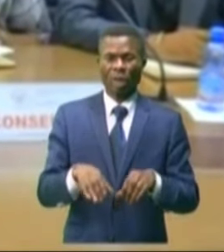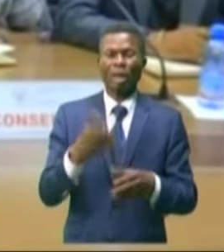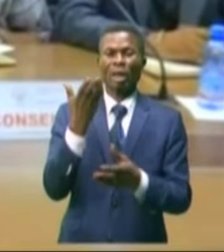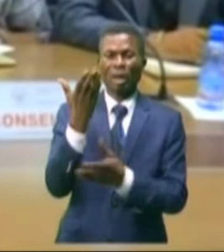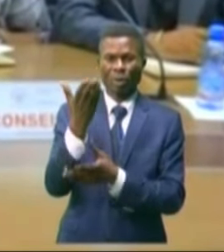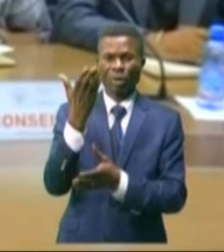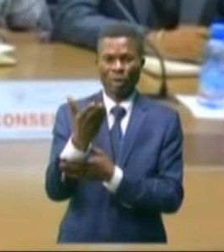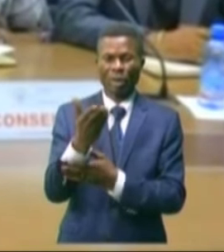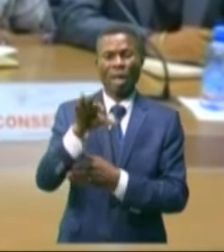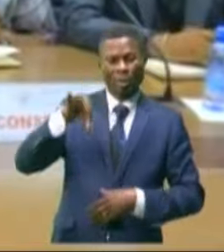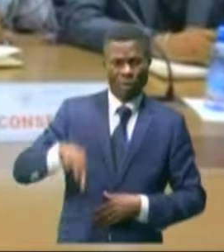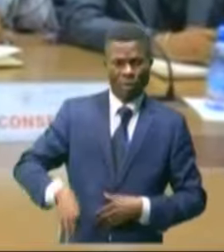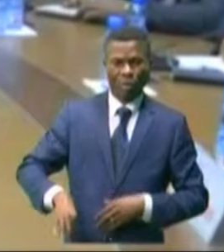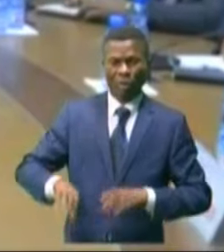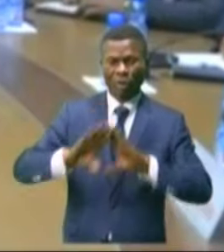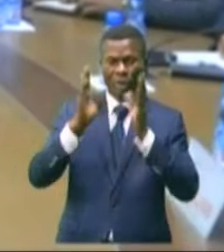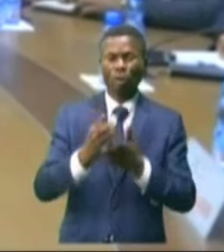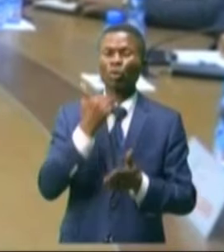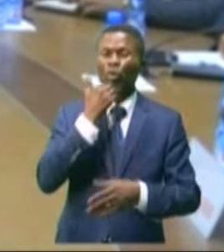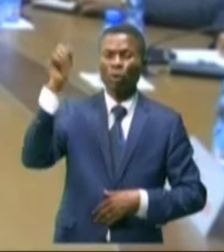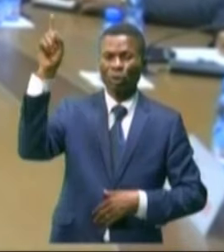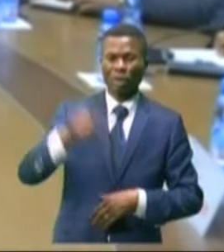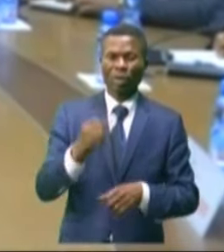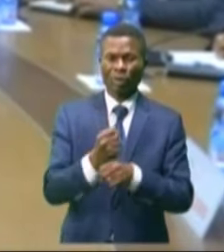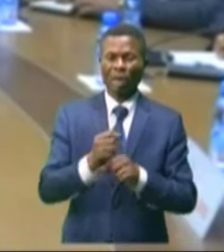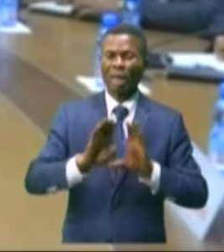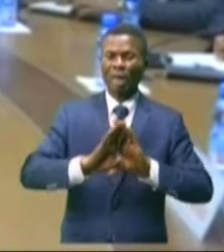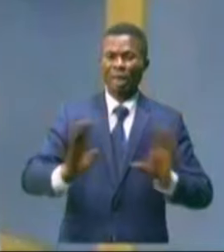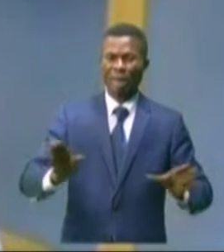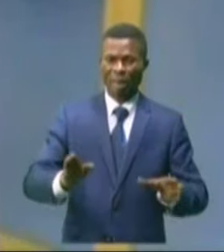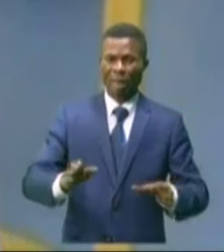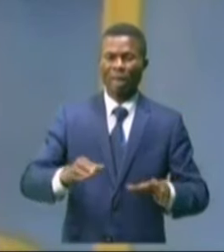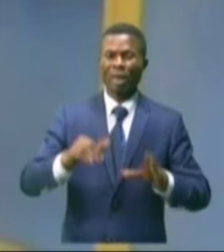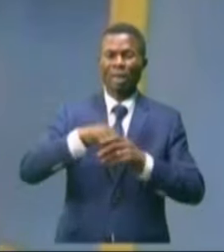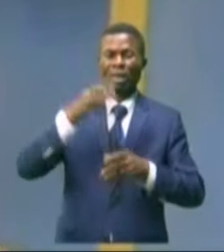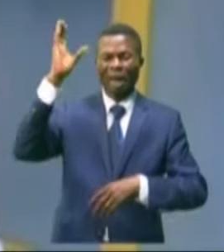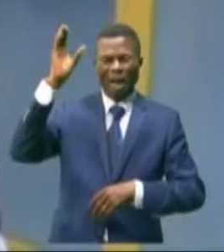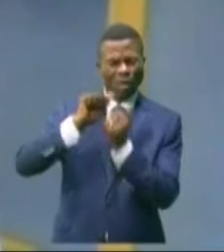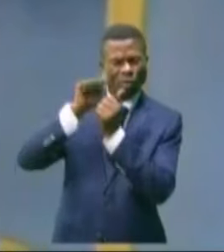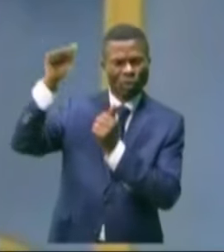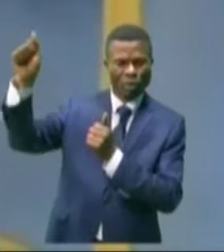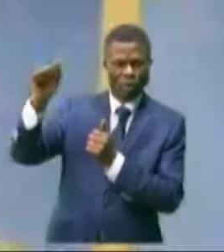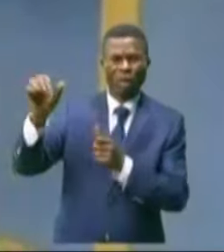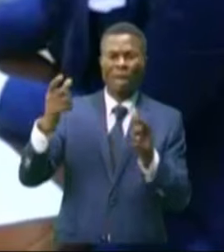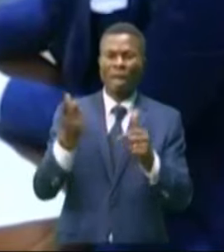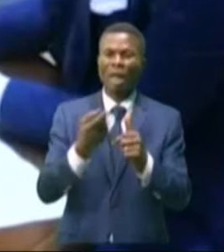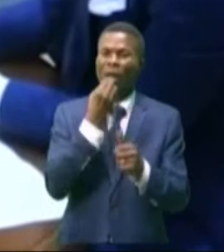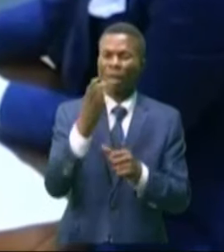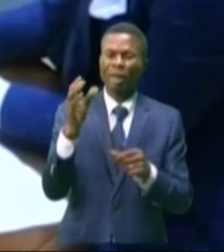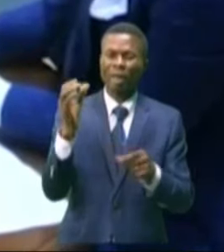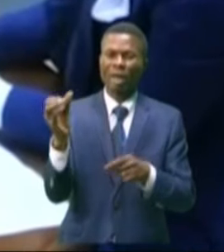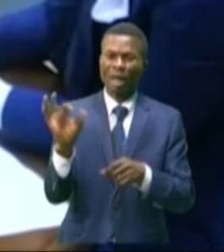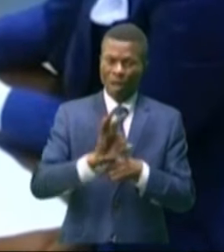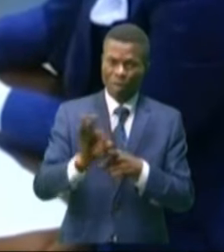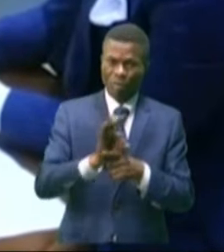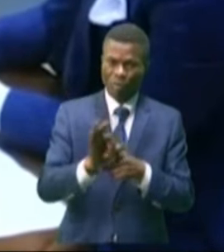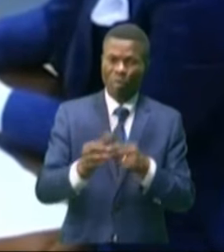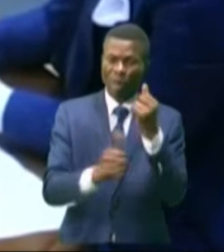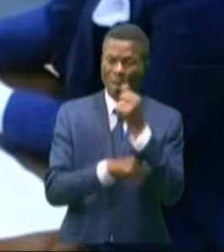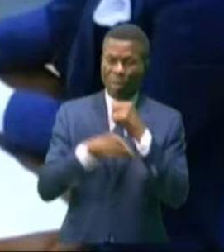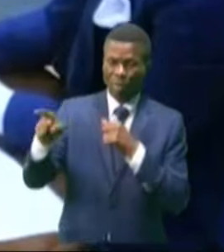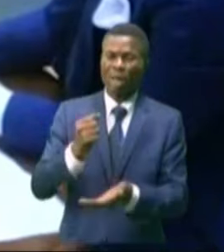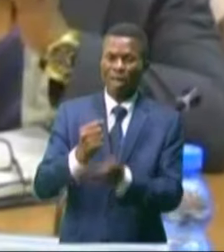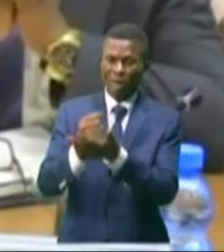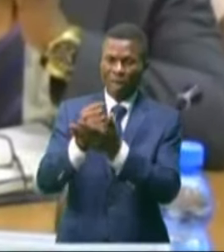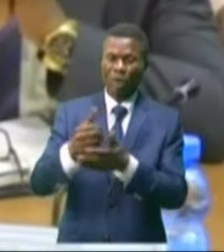en faveur des investissements adaptés aux milieux ruraux tels que la formation de la main-d'œuvre locale pour permettre